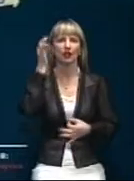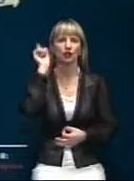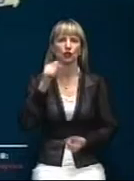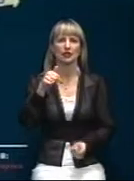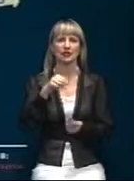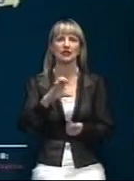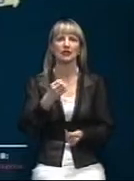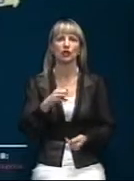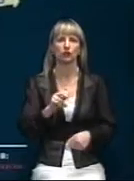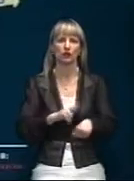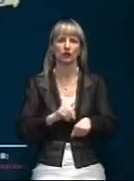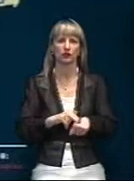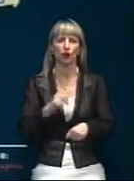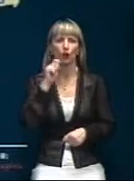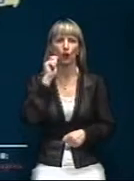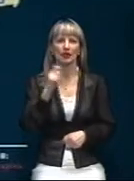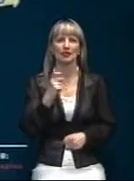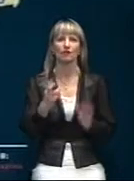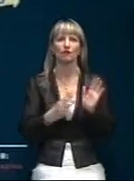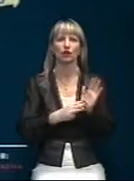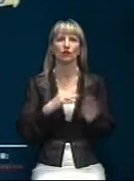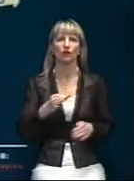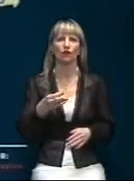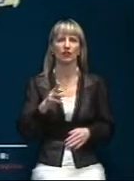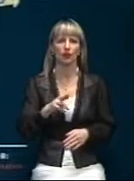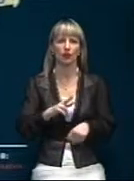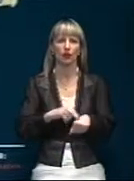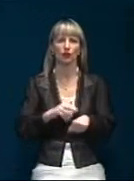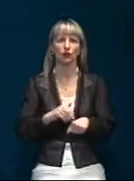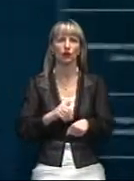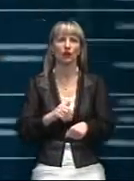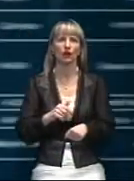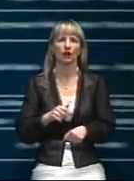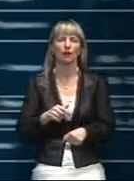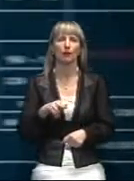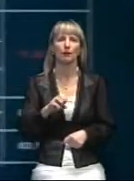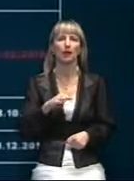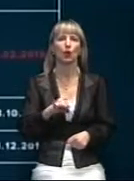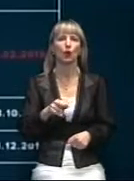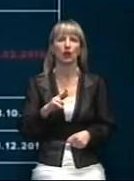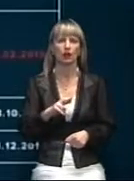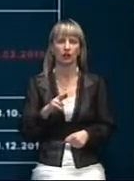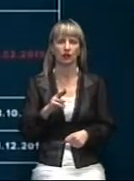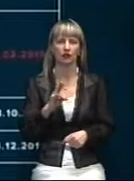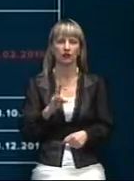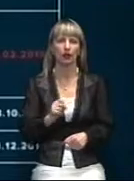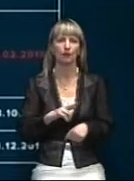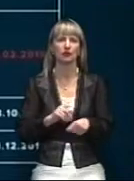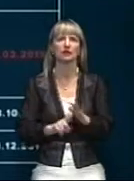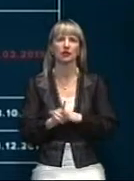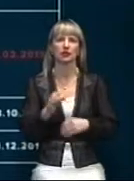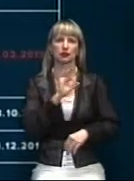згідно з сайту патрульної поліції України, з 8 жовтня патрульна поліція України почала використовувати радари TrueCam по всій